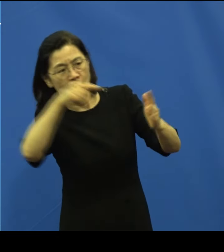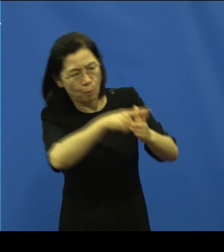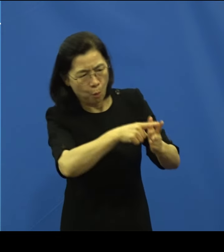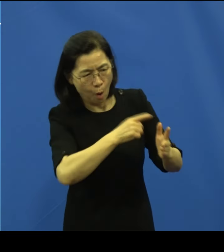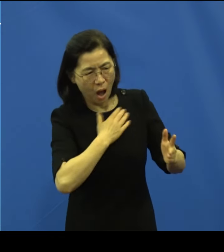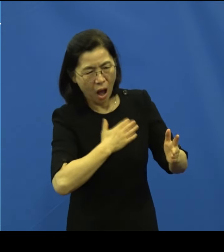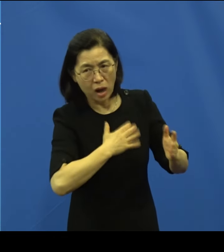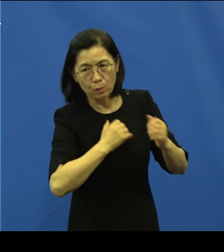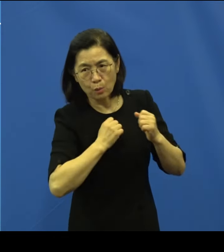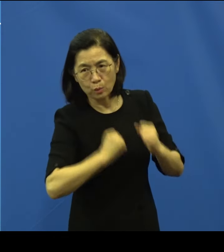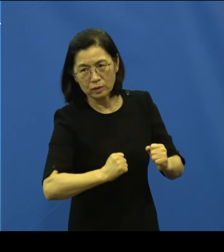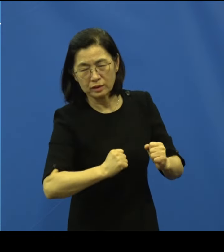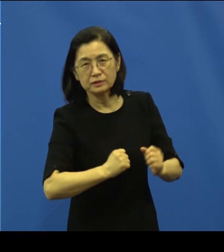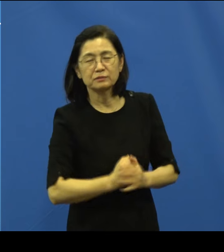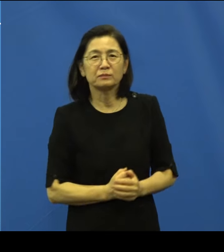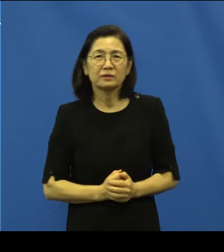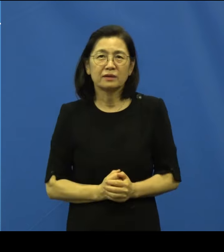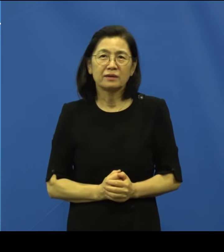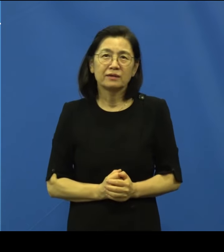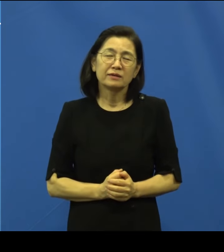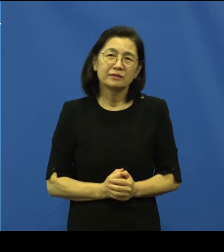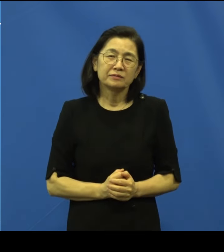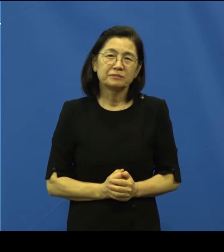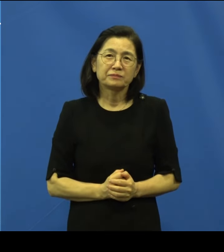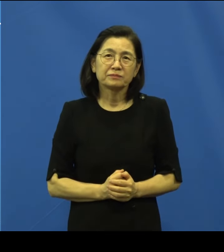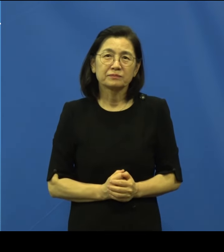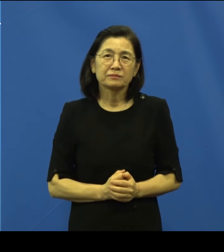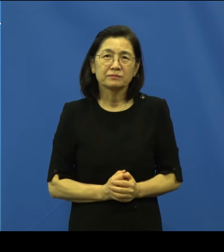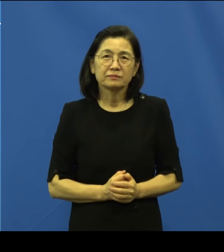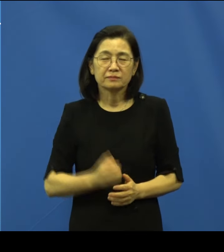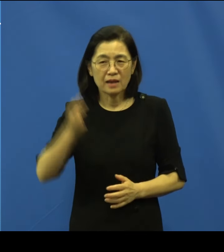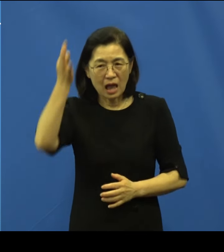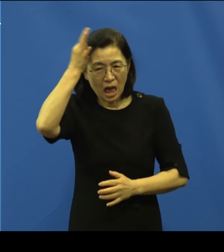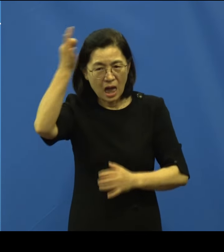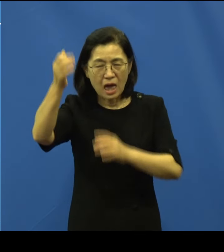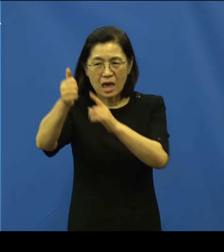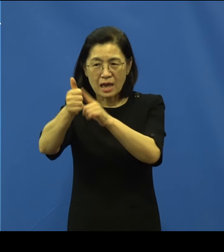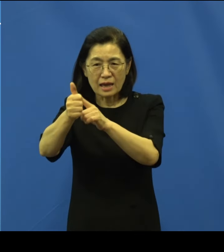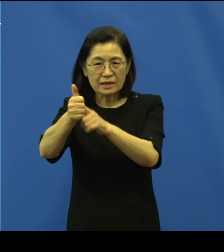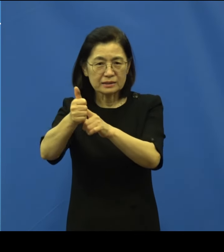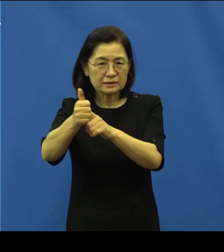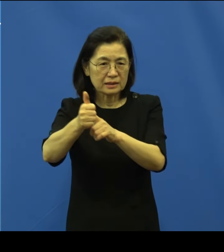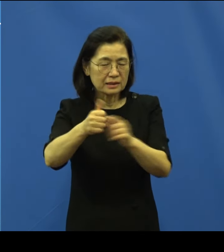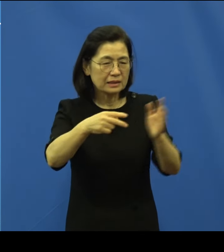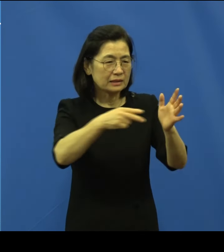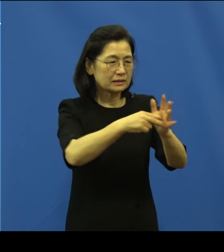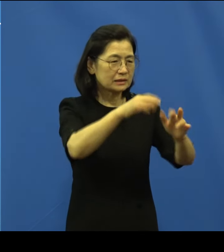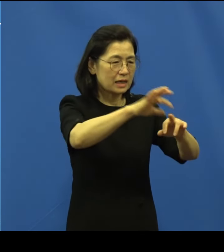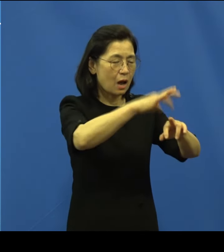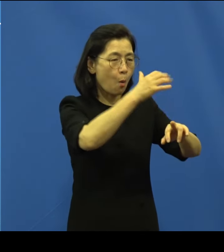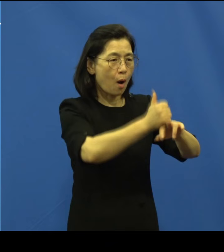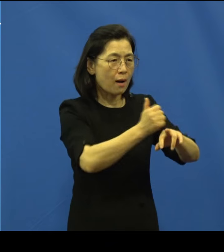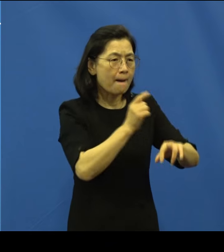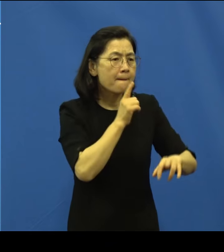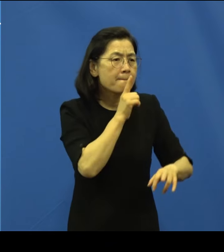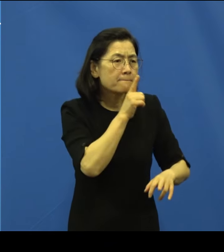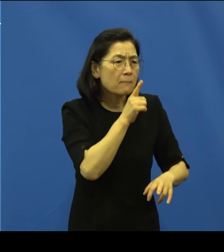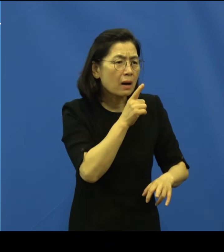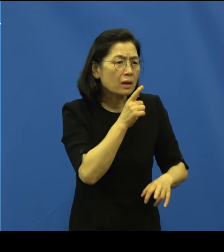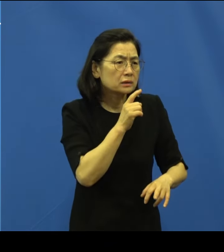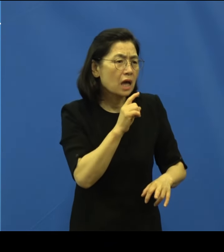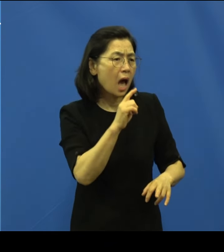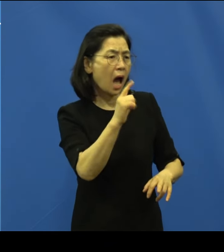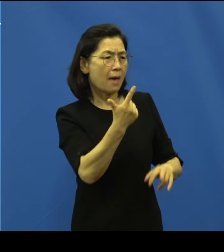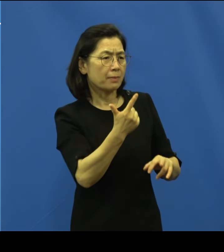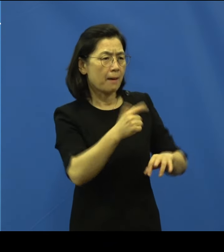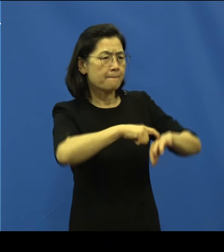장교들은 왕의 보고 시간에만 아는 것을 엘리사는 이미 왕이 말하지 않은 것까지 알고 있으니까 이게 뭐